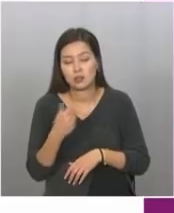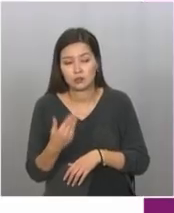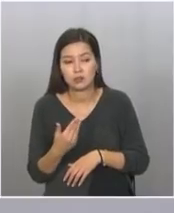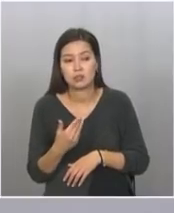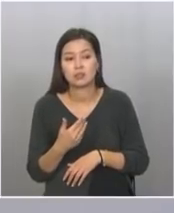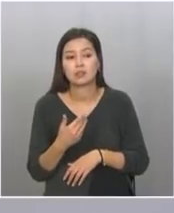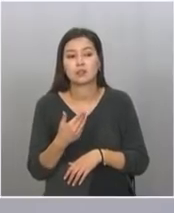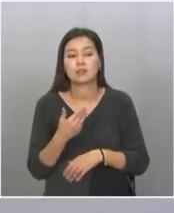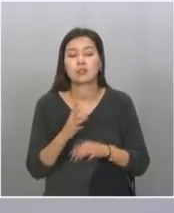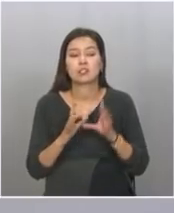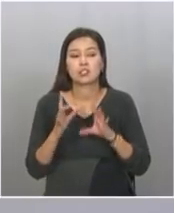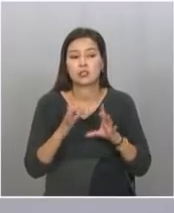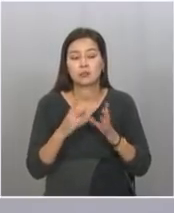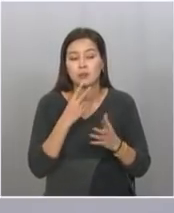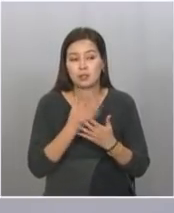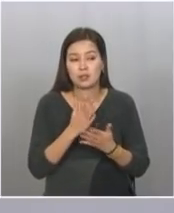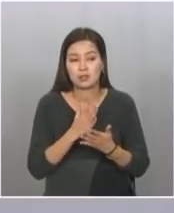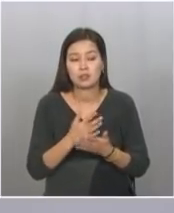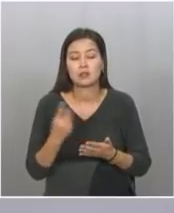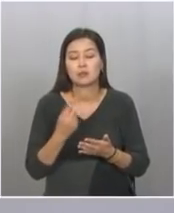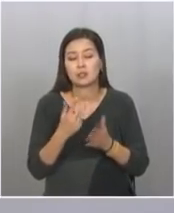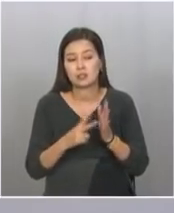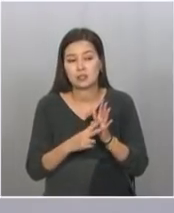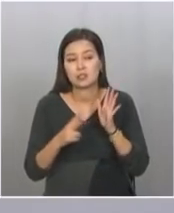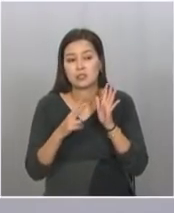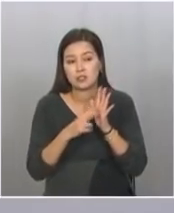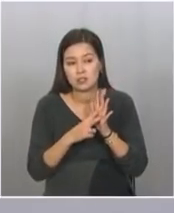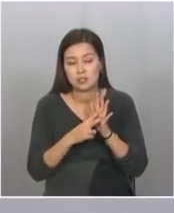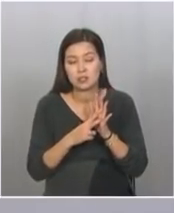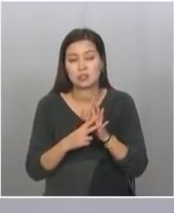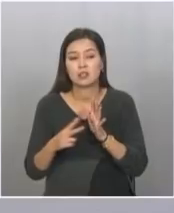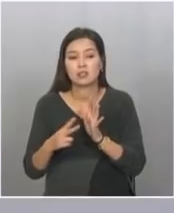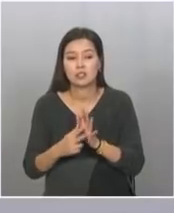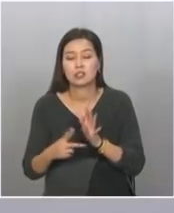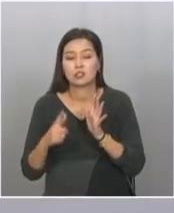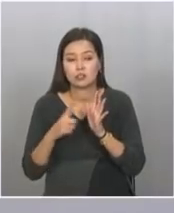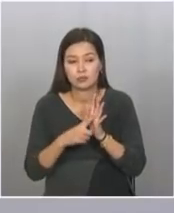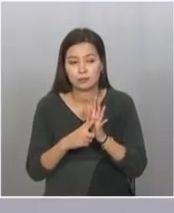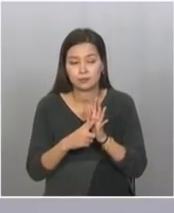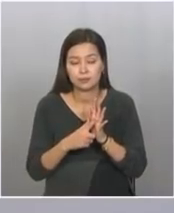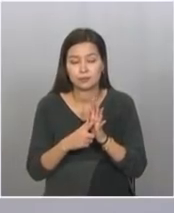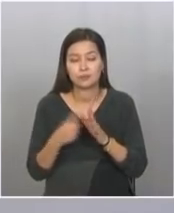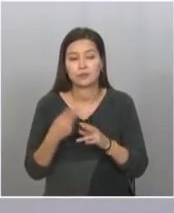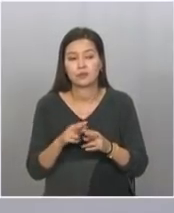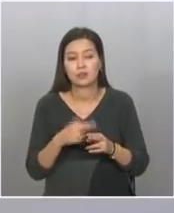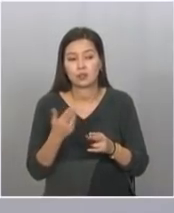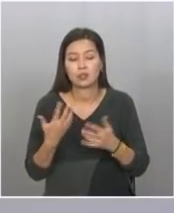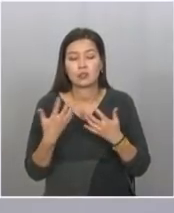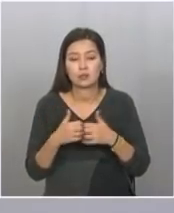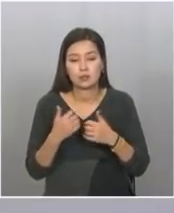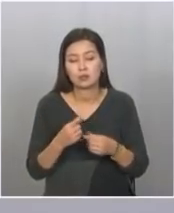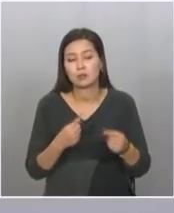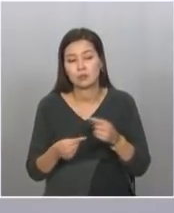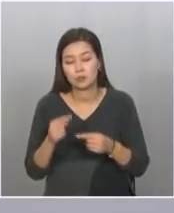сүретпен берілген қараймыз. Бірінші бізде 8-ден 8 және 8-ден 7. Осы екі бөлшекті